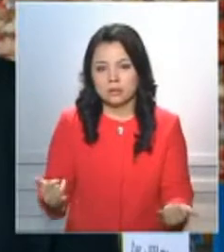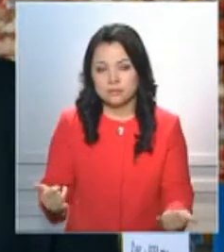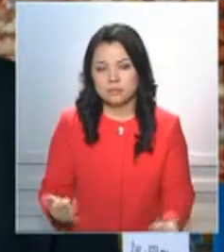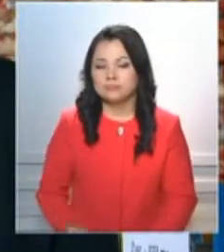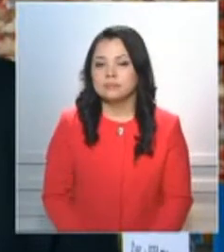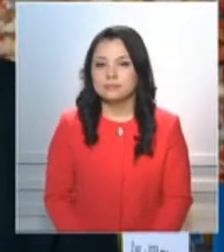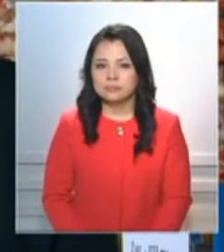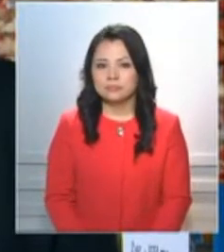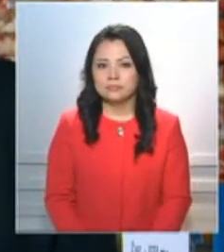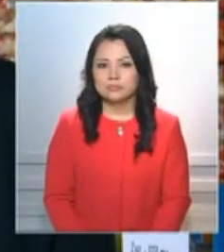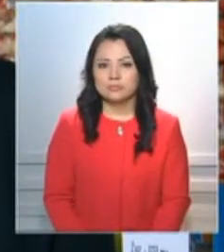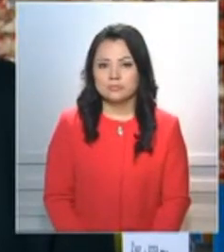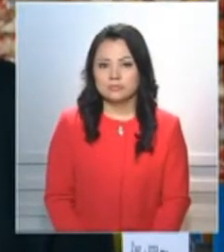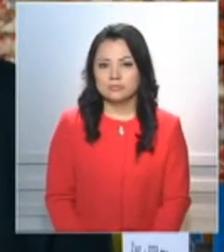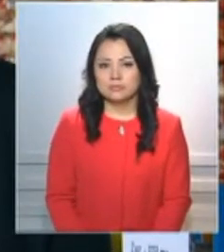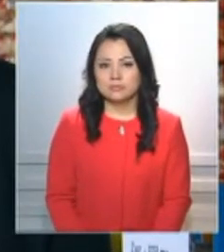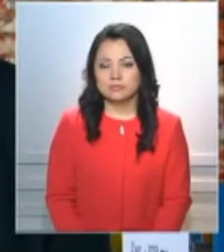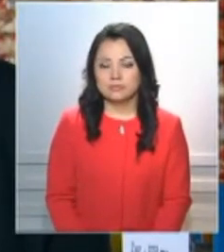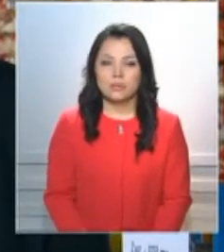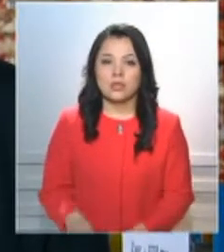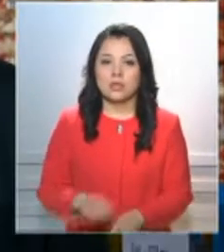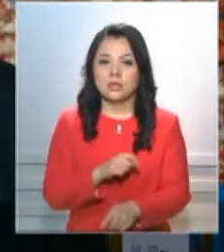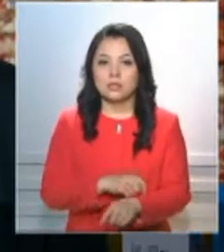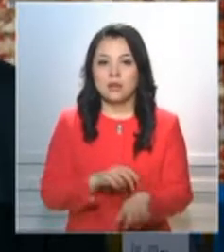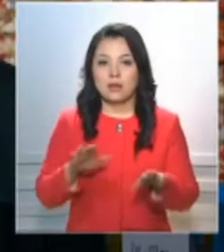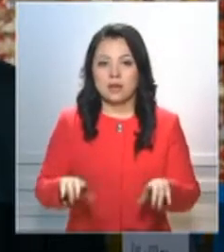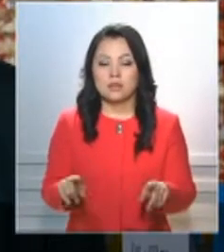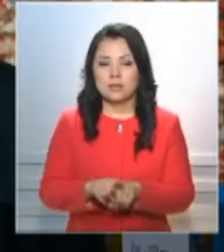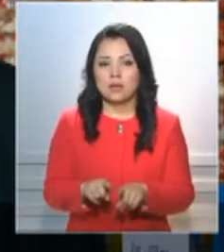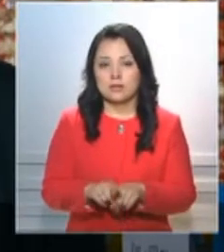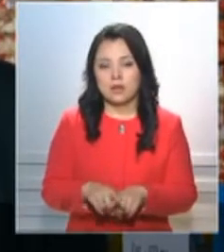Сауда залының өзі 2000 шаршы метр құрап отыр. Бұл жерде